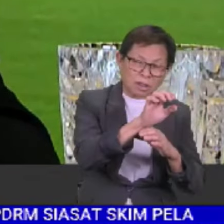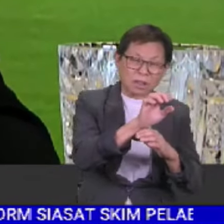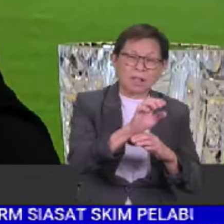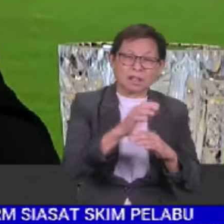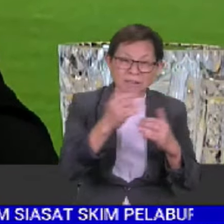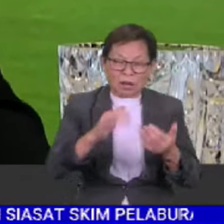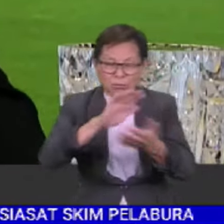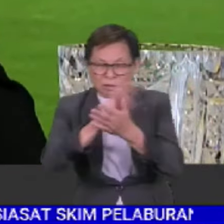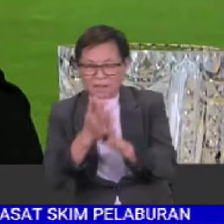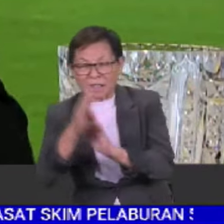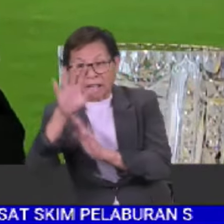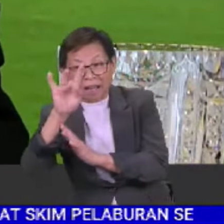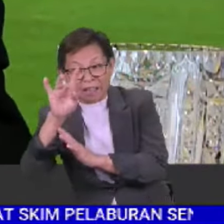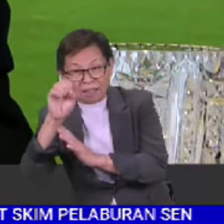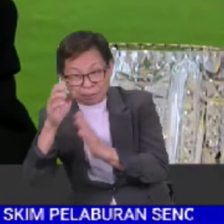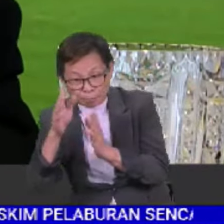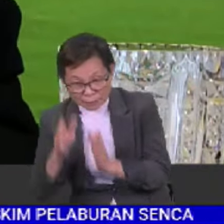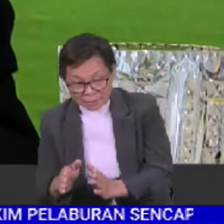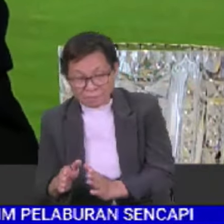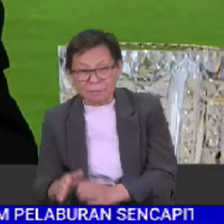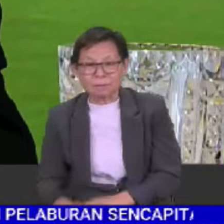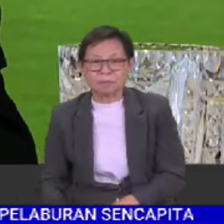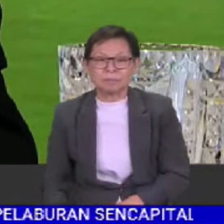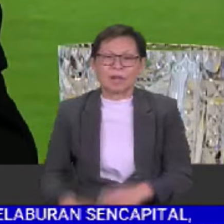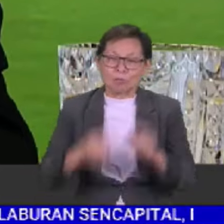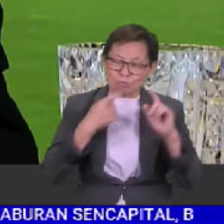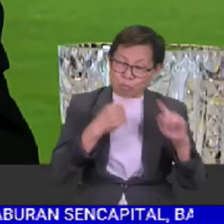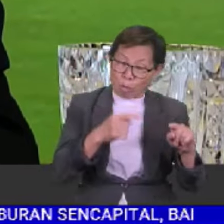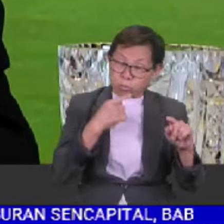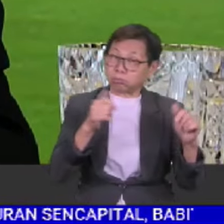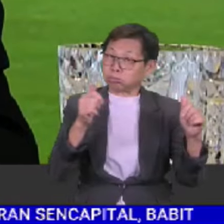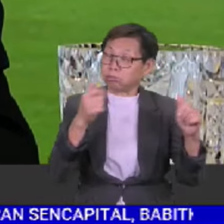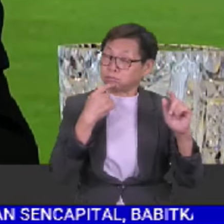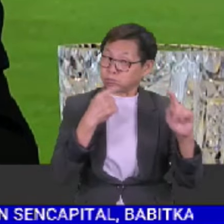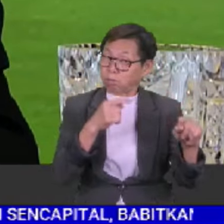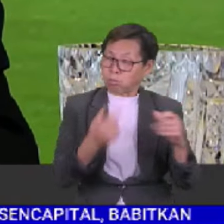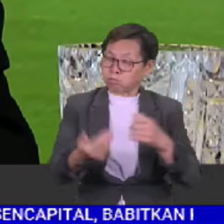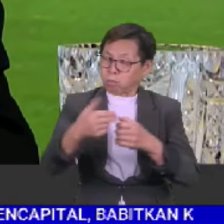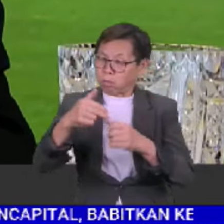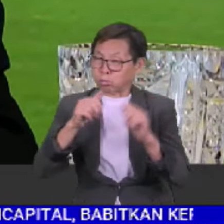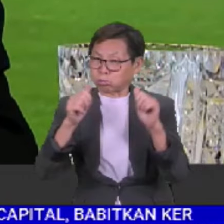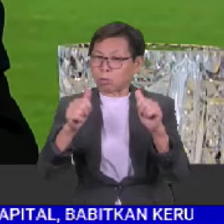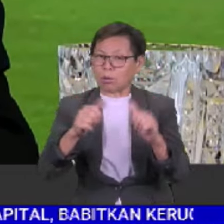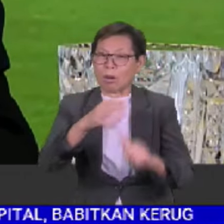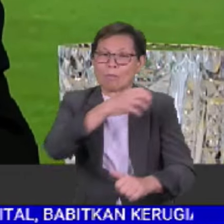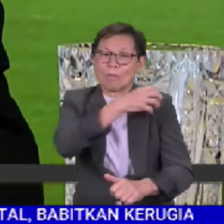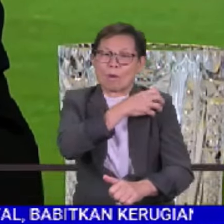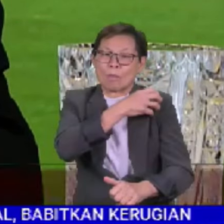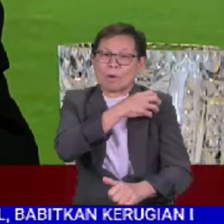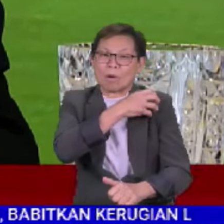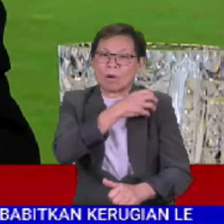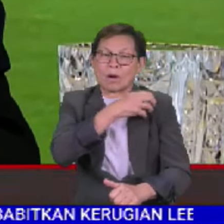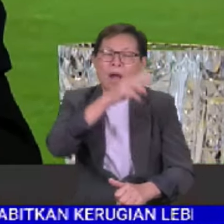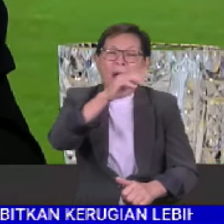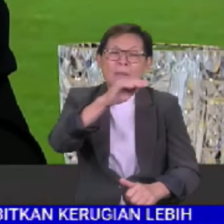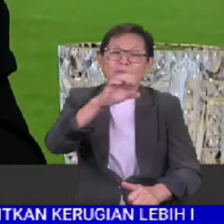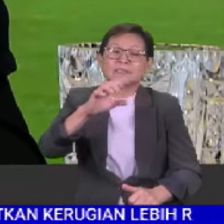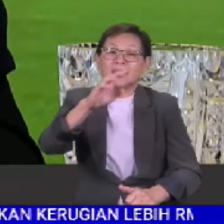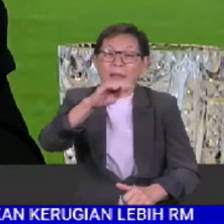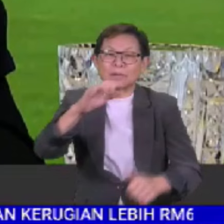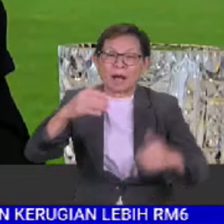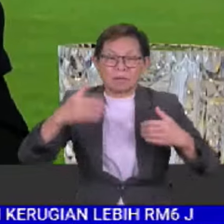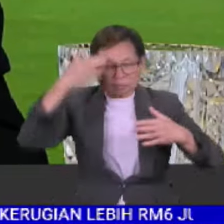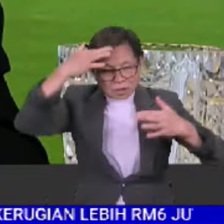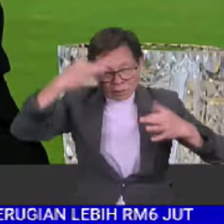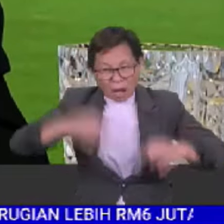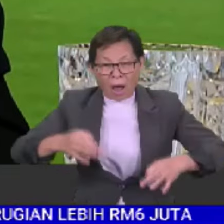So since the response was very good, so the captain and the MCs decided to have it